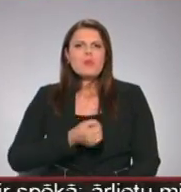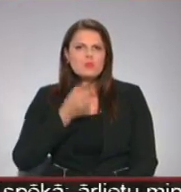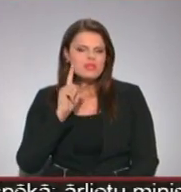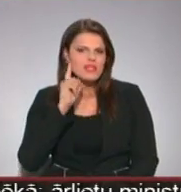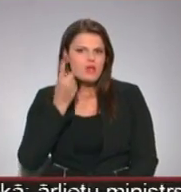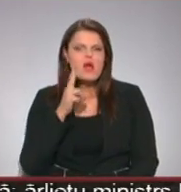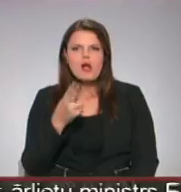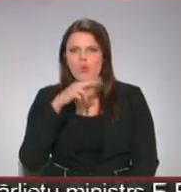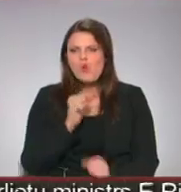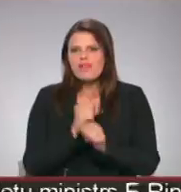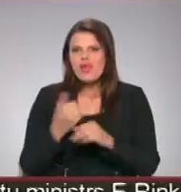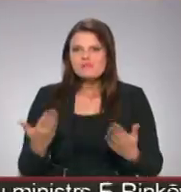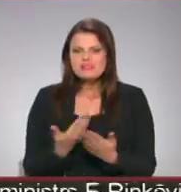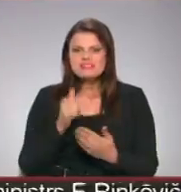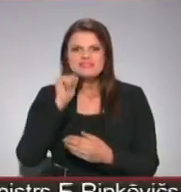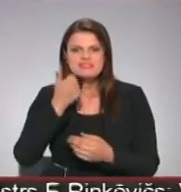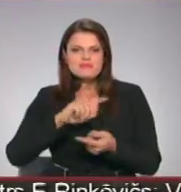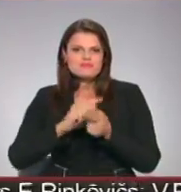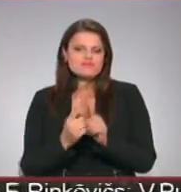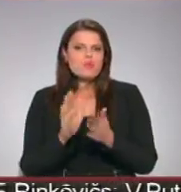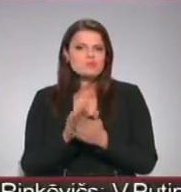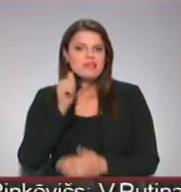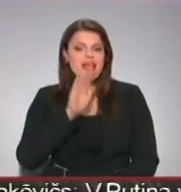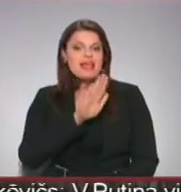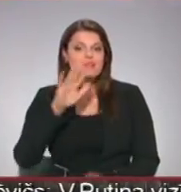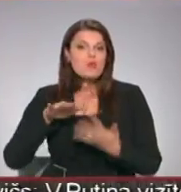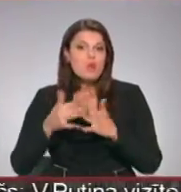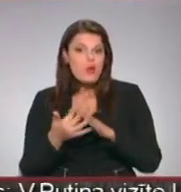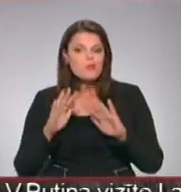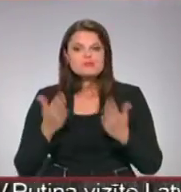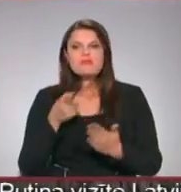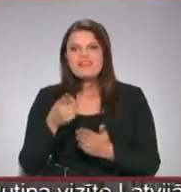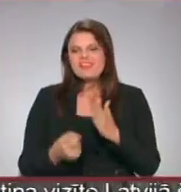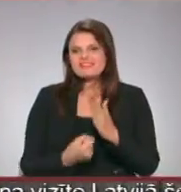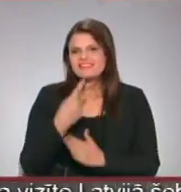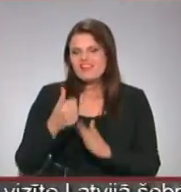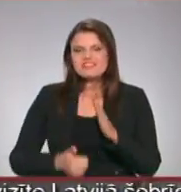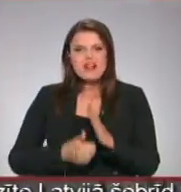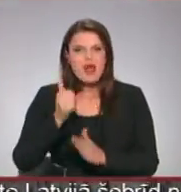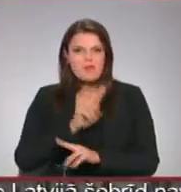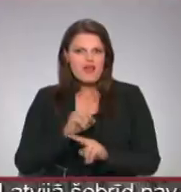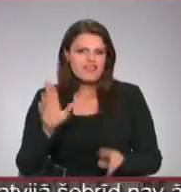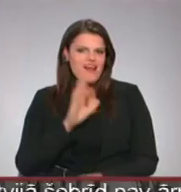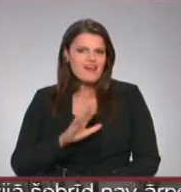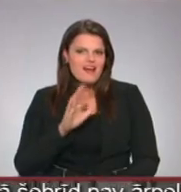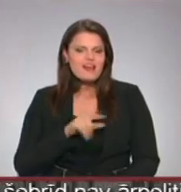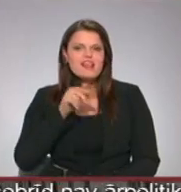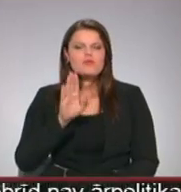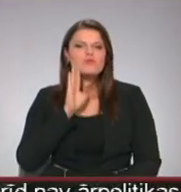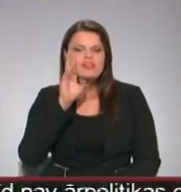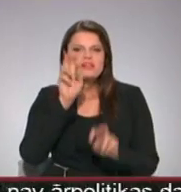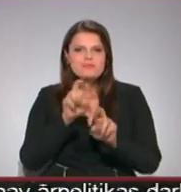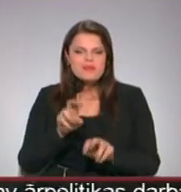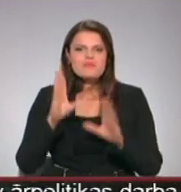iedomāties, kā no darba dzīves Rīgā pārslēgties uz ikdienu laukos, tomēr tas izrādījies pat labāk nekā gaidīts. Iešanas apgaitā, rītā,